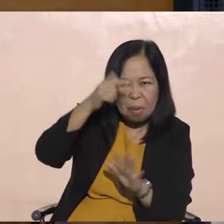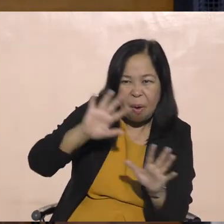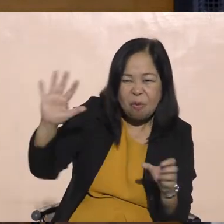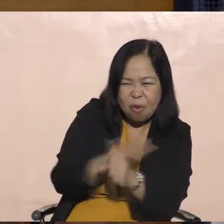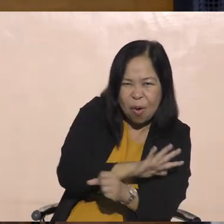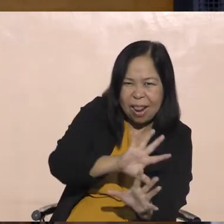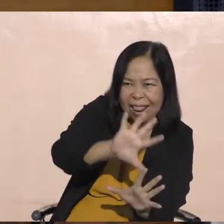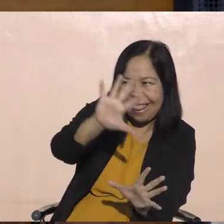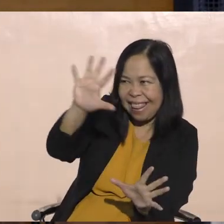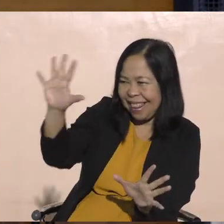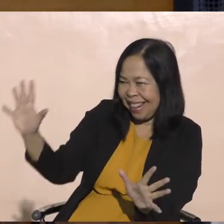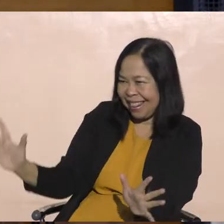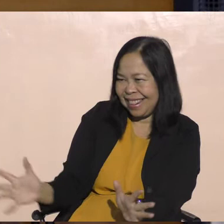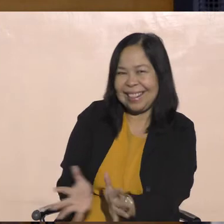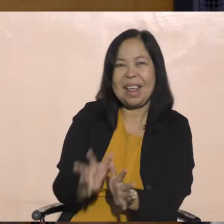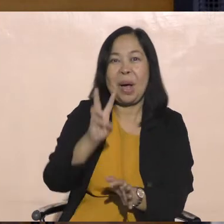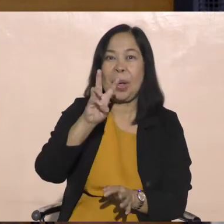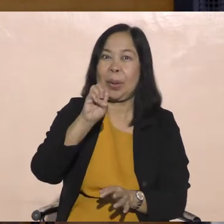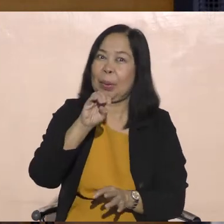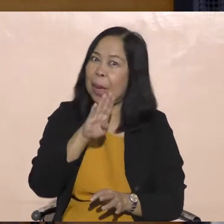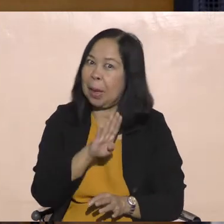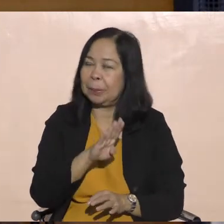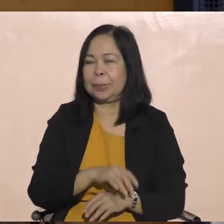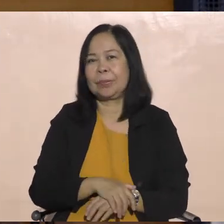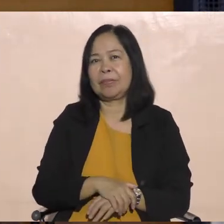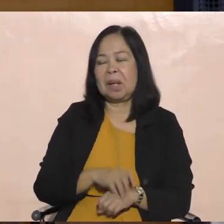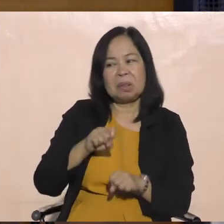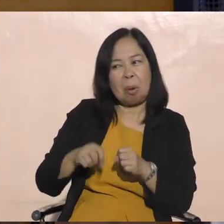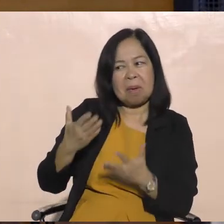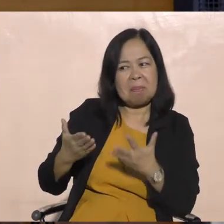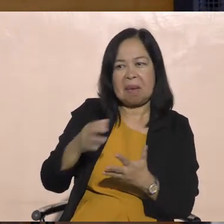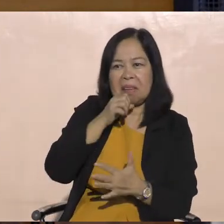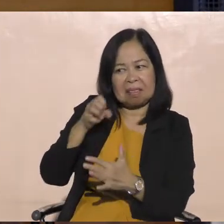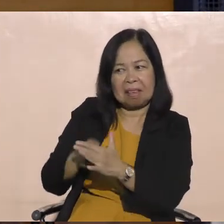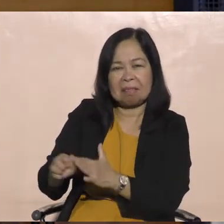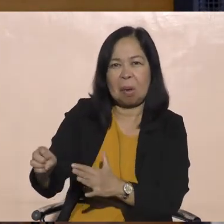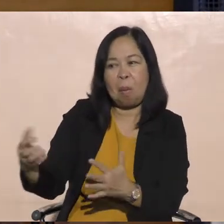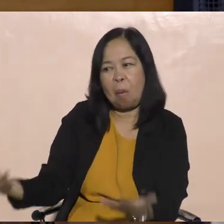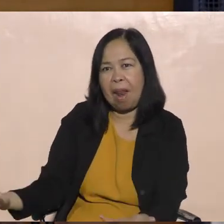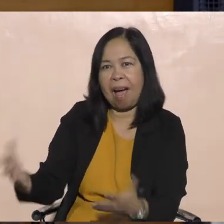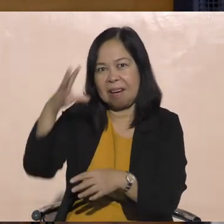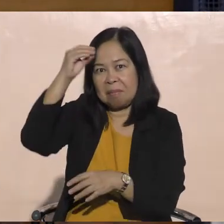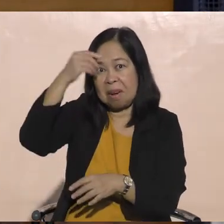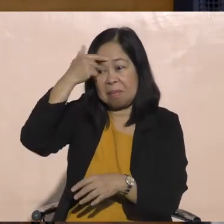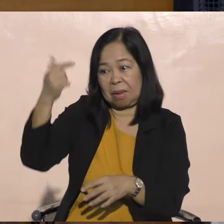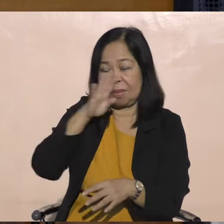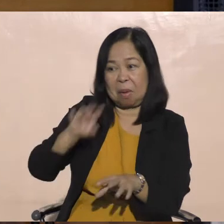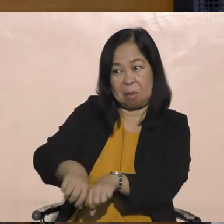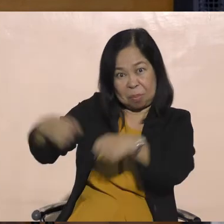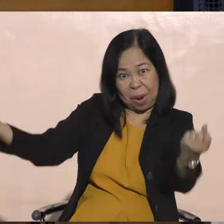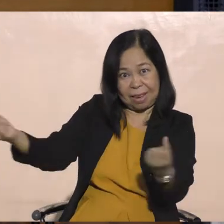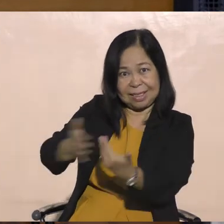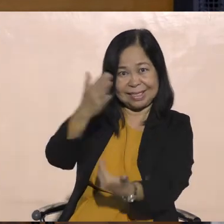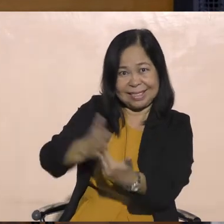kaigsunan nga, tungod kay adunay balay, nagbalay nga spider, wala gid siguro yung tao nakasulod ani, kay kung nay nakasulod, di naguba noon tatong